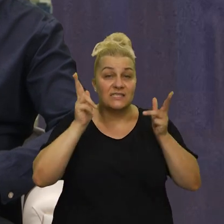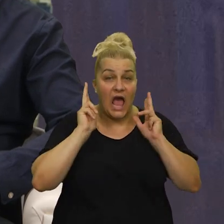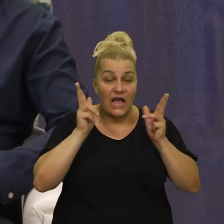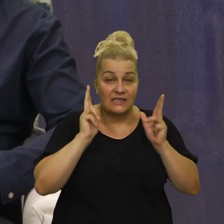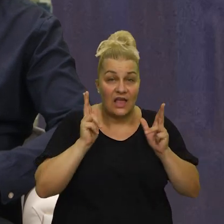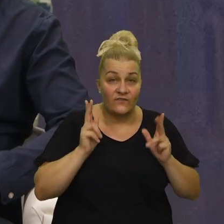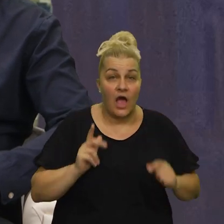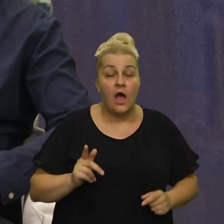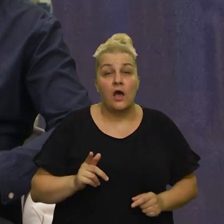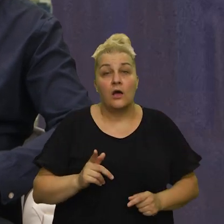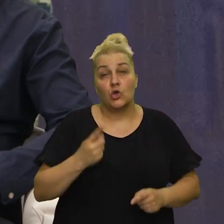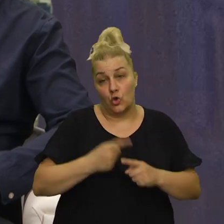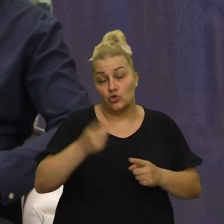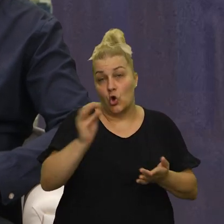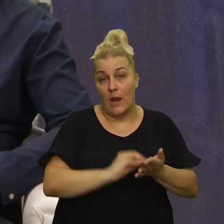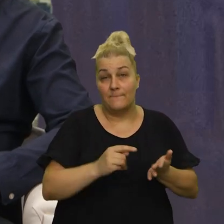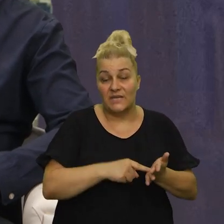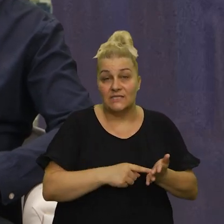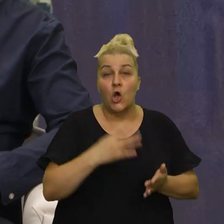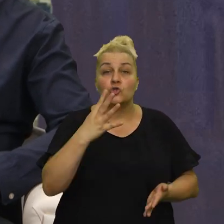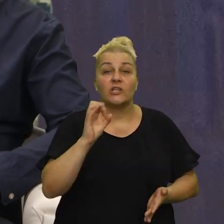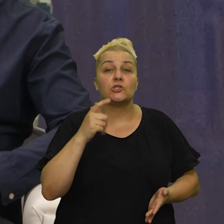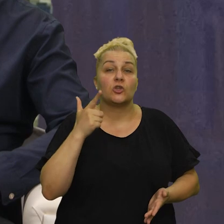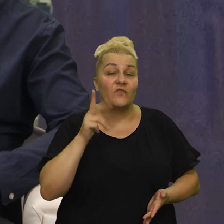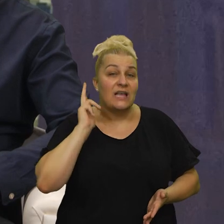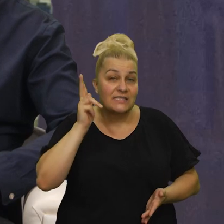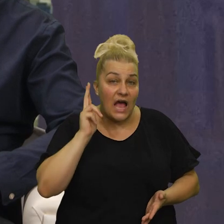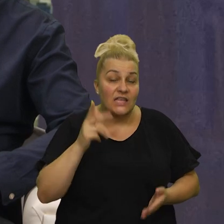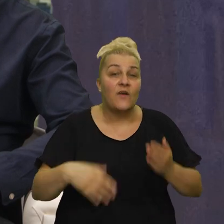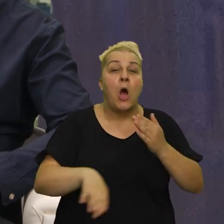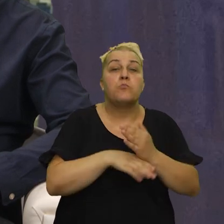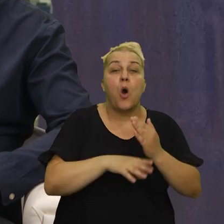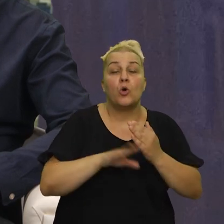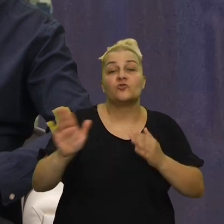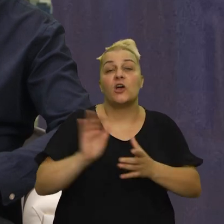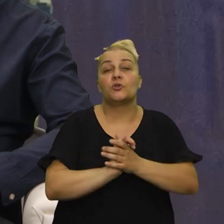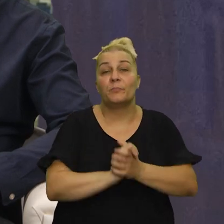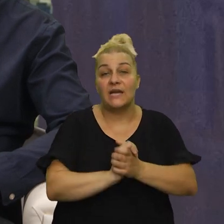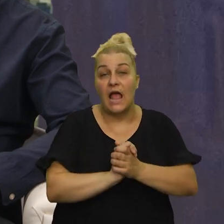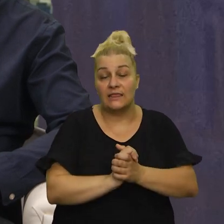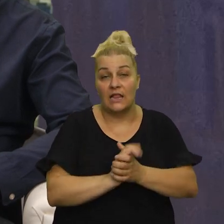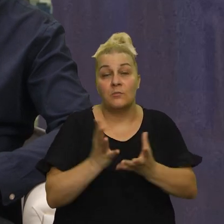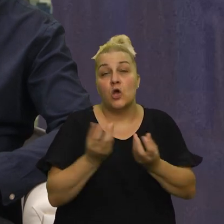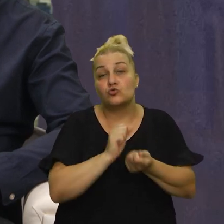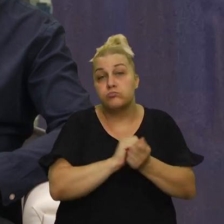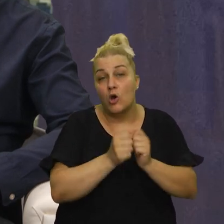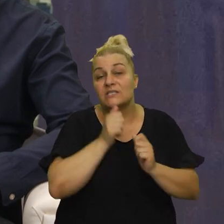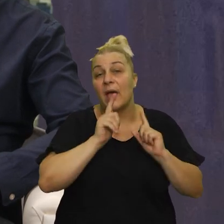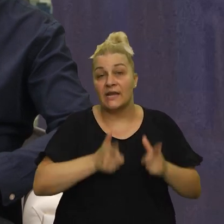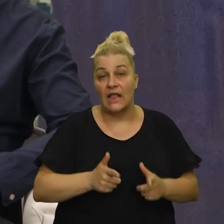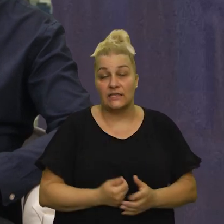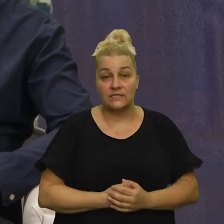zahtjeva, točno tako piše, mi je Mario napisao, za nekakvu vrstu pomoći vašim prijateljima, suborcima, ratnicima. Da,